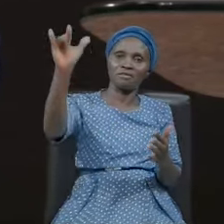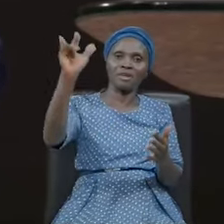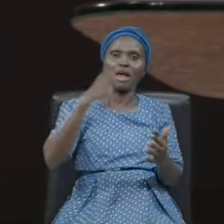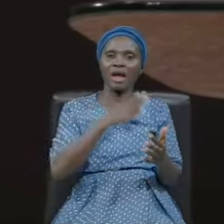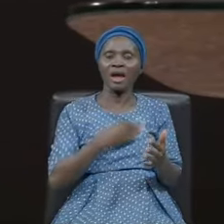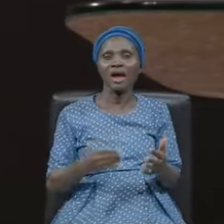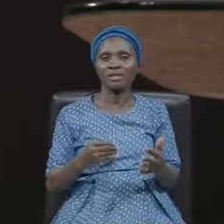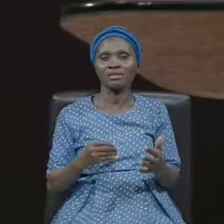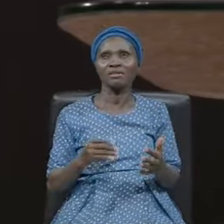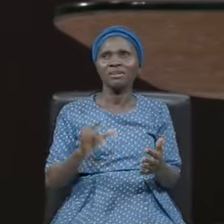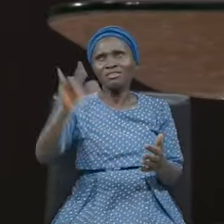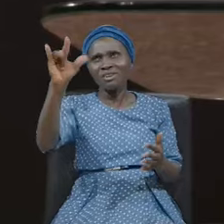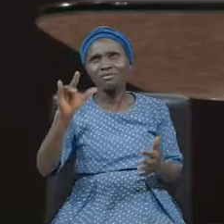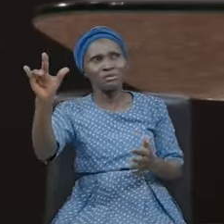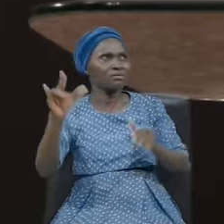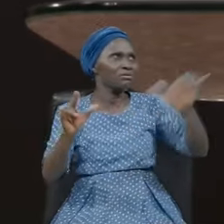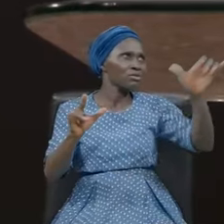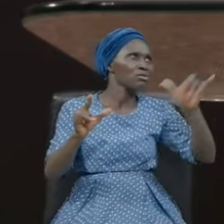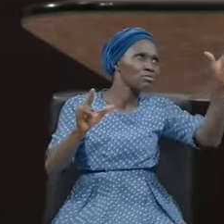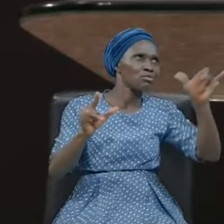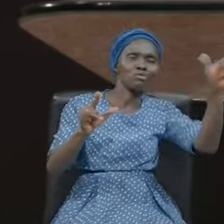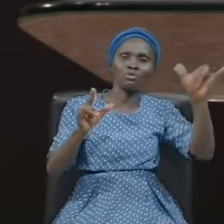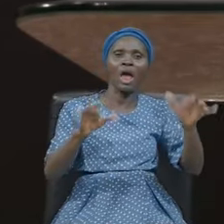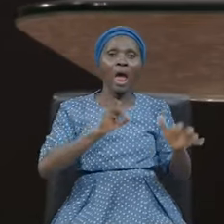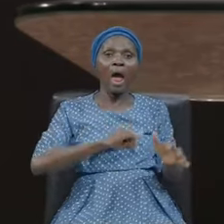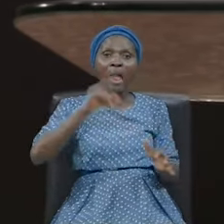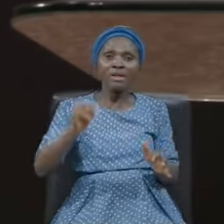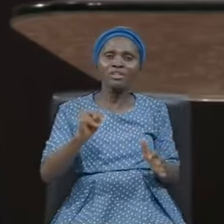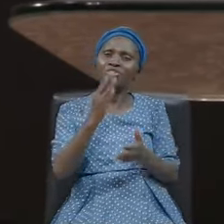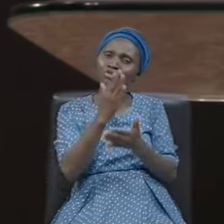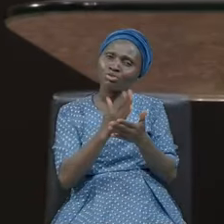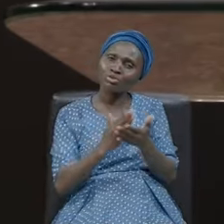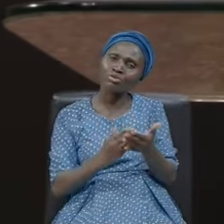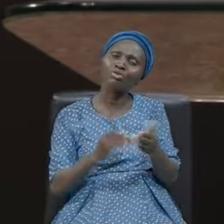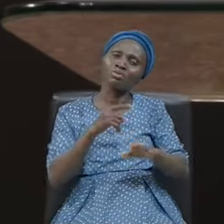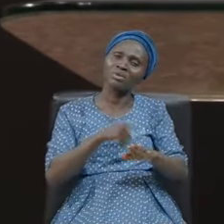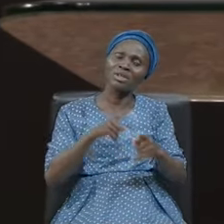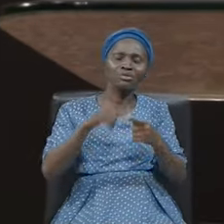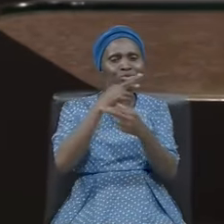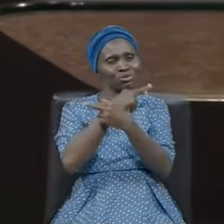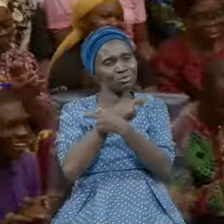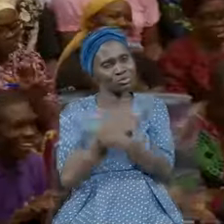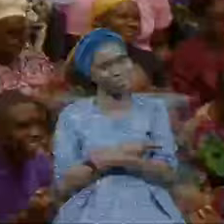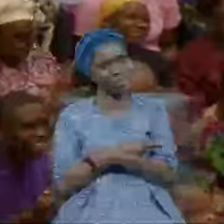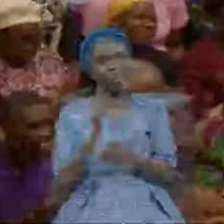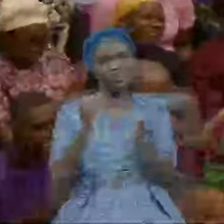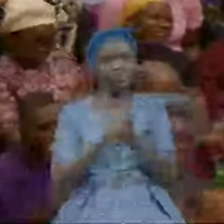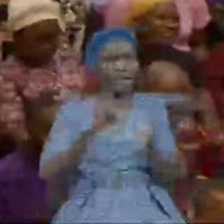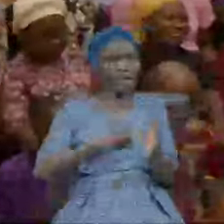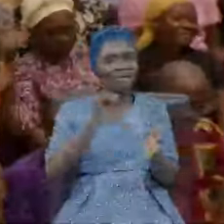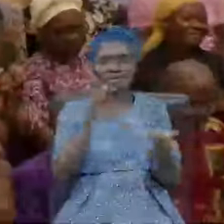là-bas, j'ai besoin de quelques jours pour prendre le repos, afin que je ne revienne pas